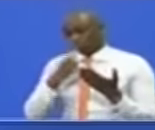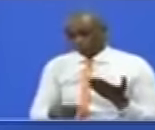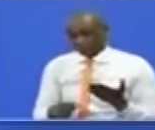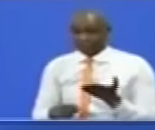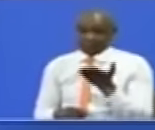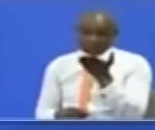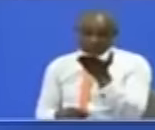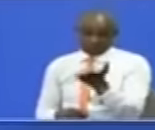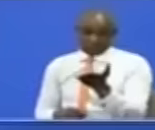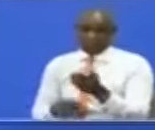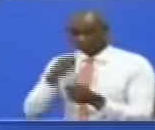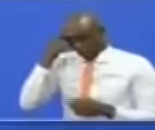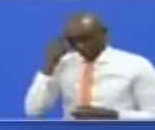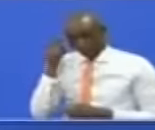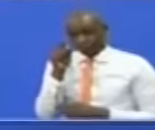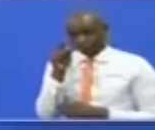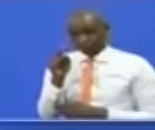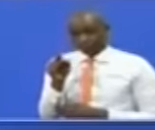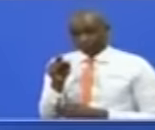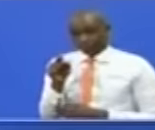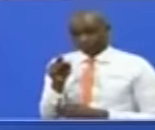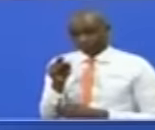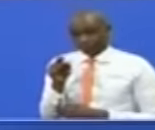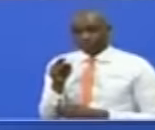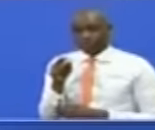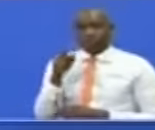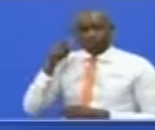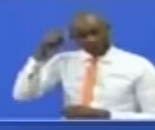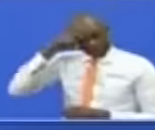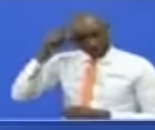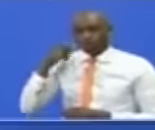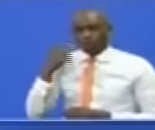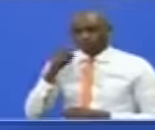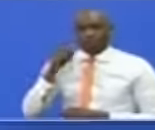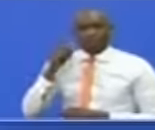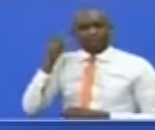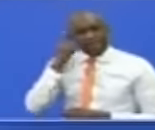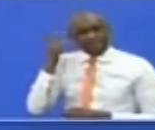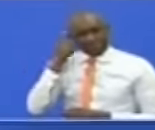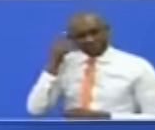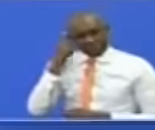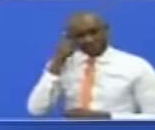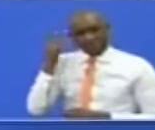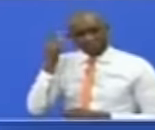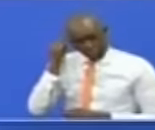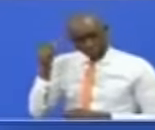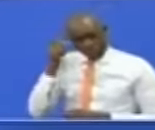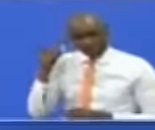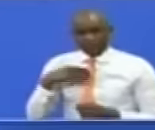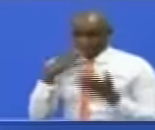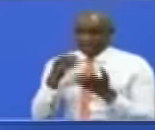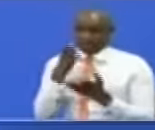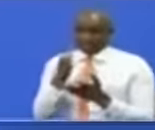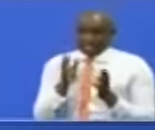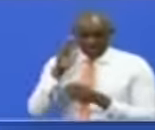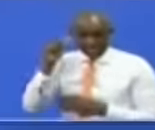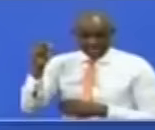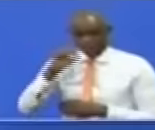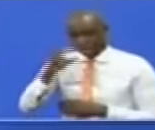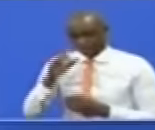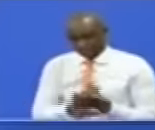ambayo kwa sababu ya ile mawazo watu wako nayo, viongozi wa sehemu moja ya Baringo na sisi wa Elgeyo Marakwet